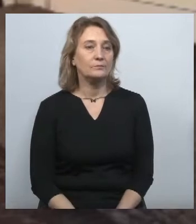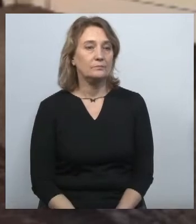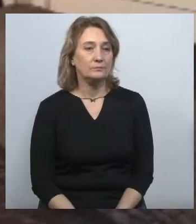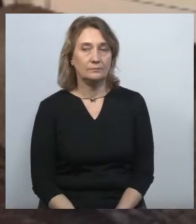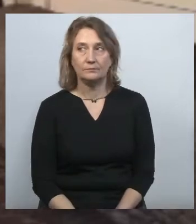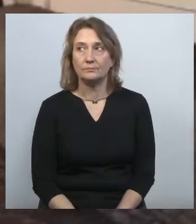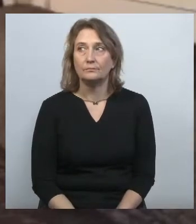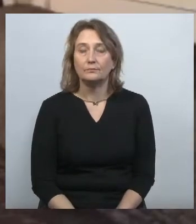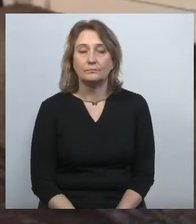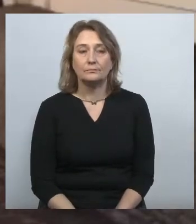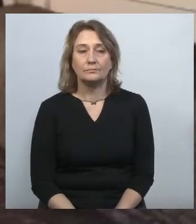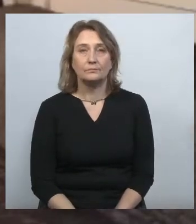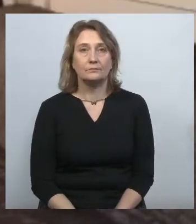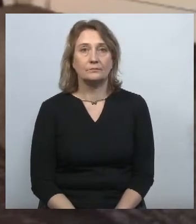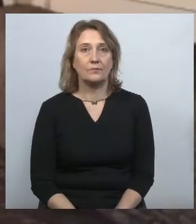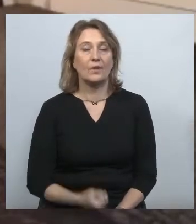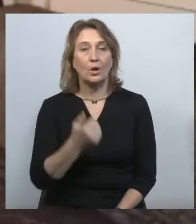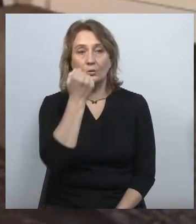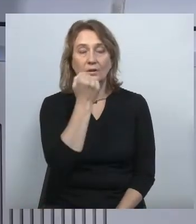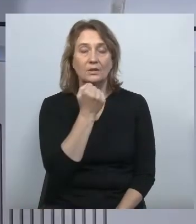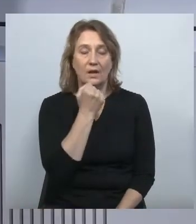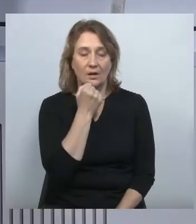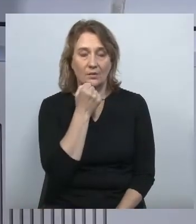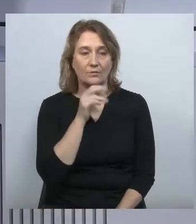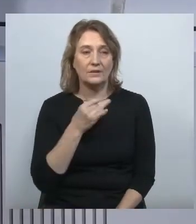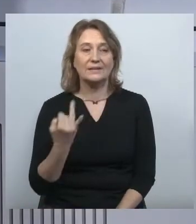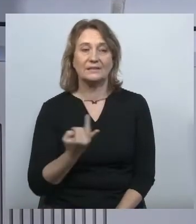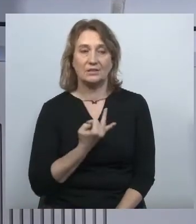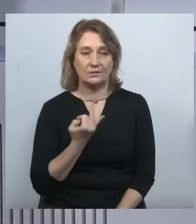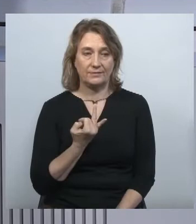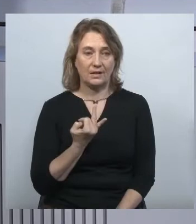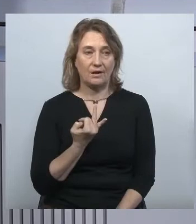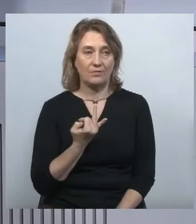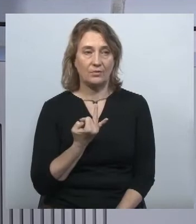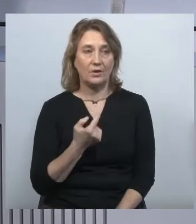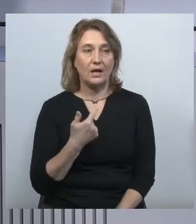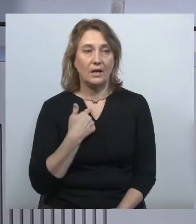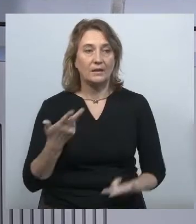Дуже дякую, пане Алан. Надзвичайно цікаво. Thank you so much,